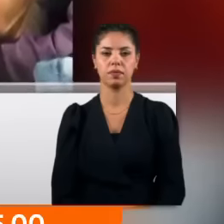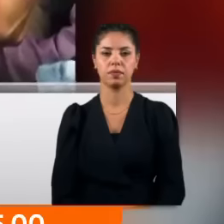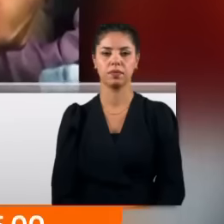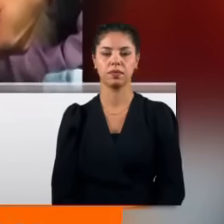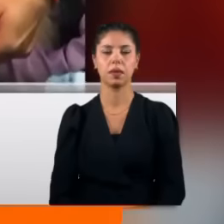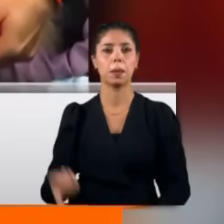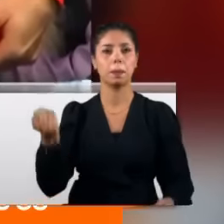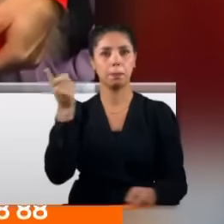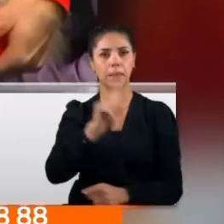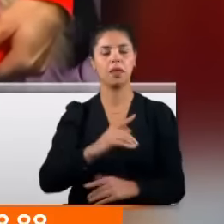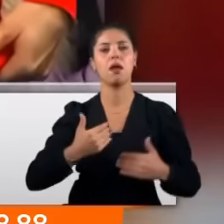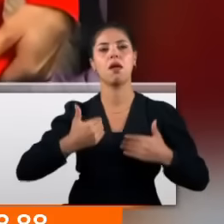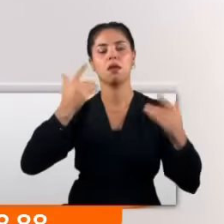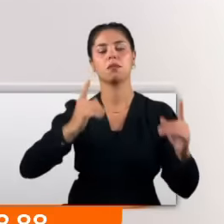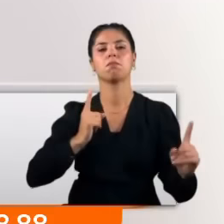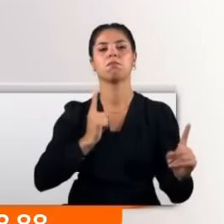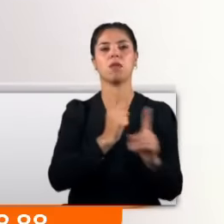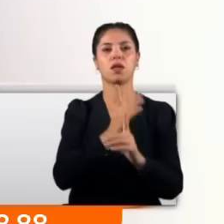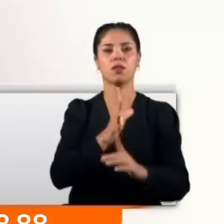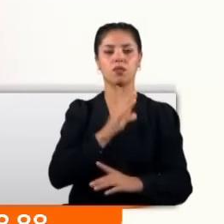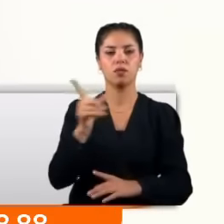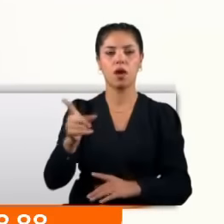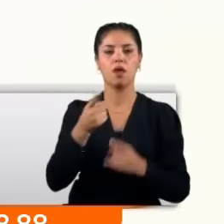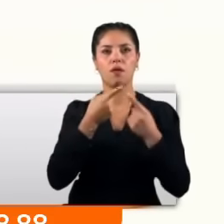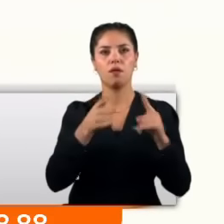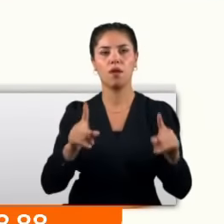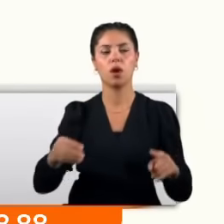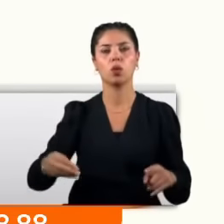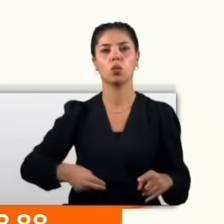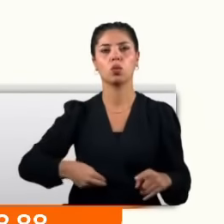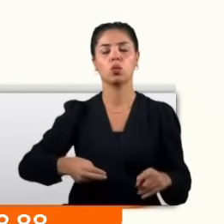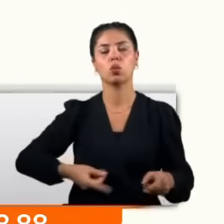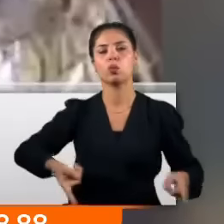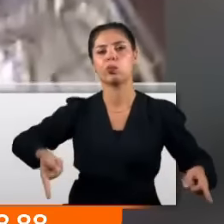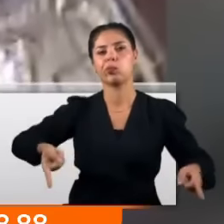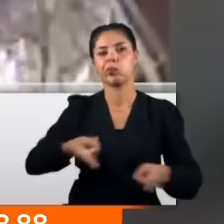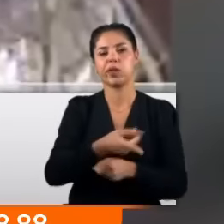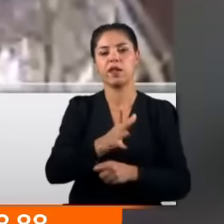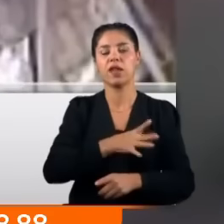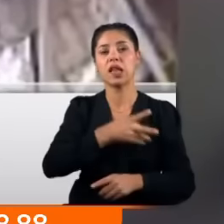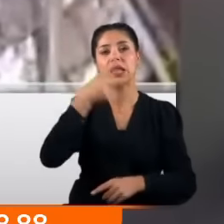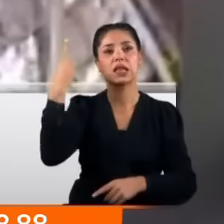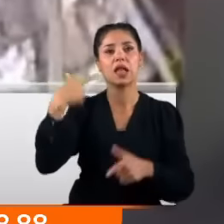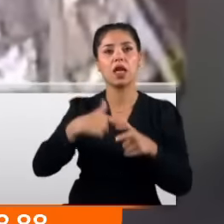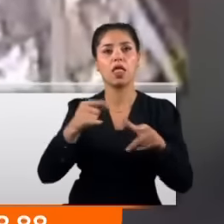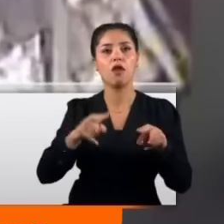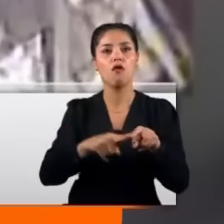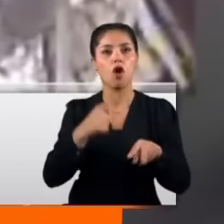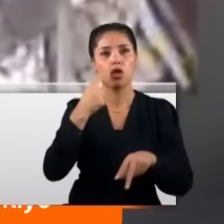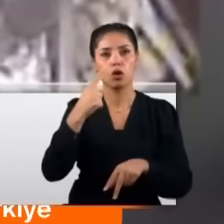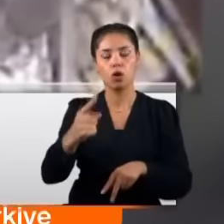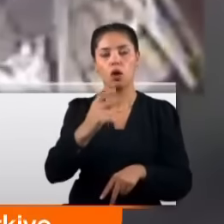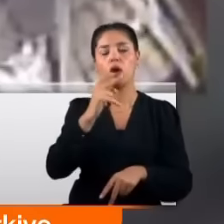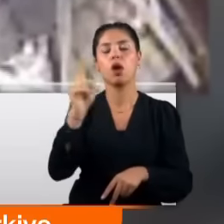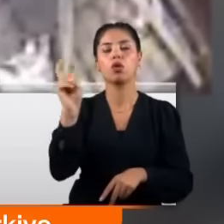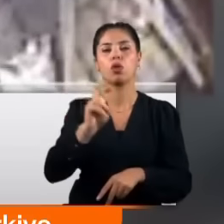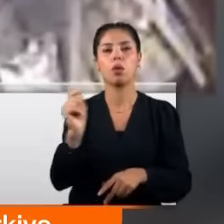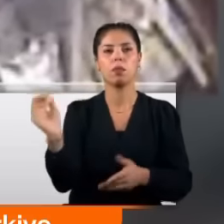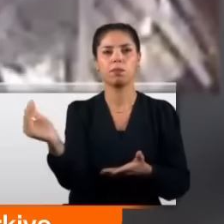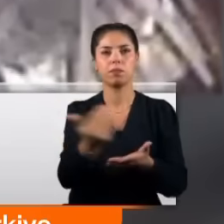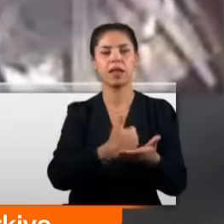Bir kez daha hakim karşısına çıktı. Bu kez farklı suçlamalarla karşı karşıya kaldı. Sahte fon adı altında milyonlarca dolar toplayan